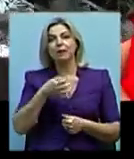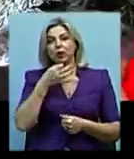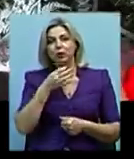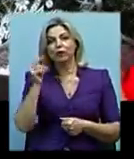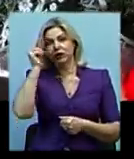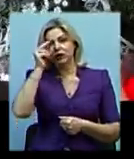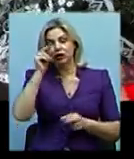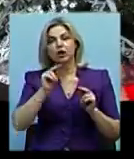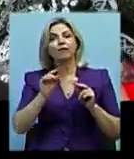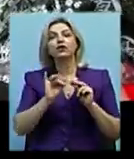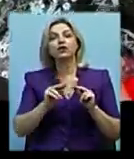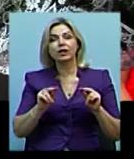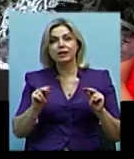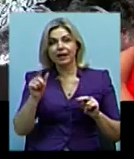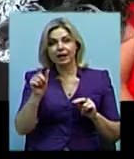сподобалася вчителька